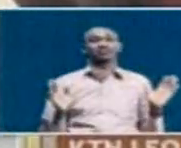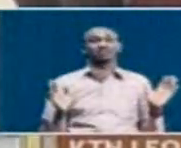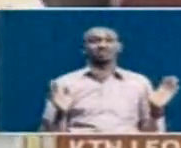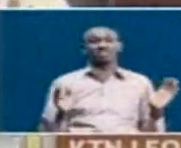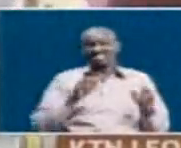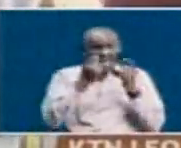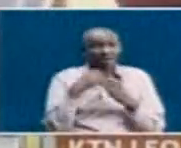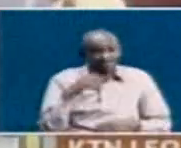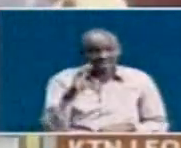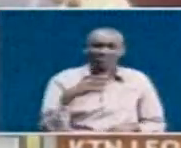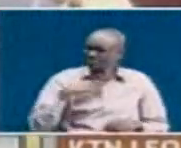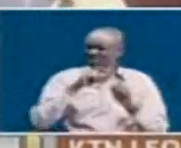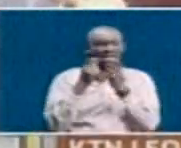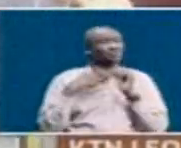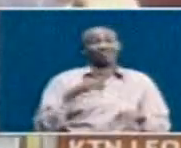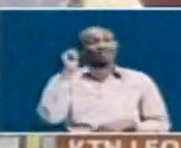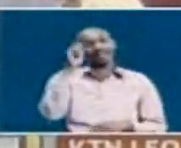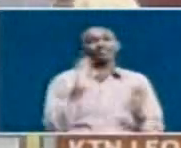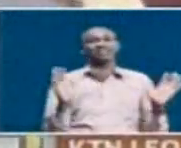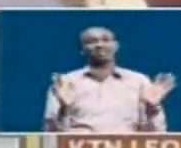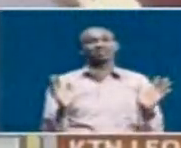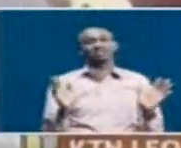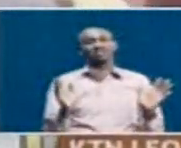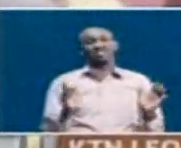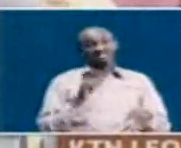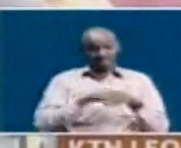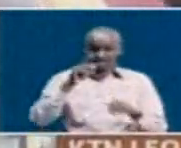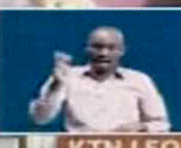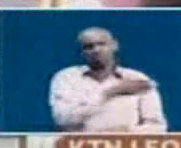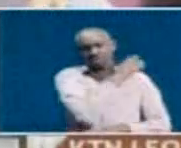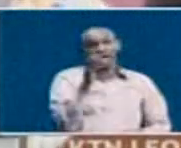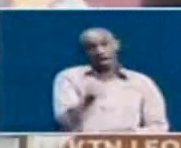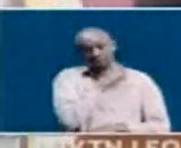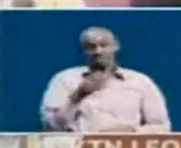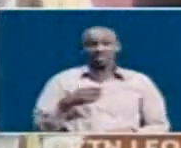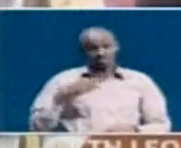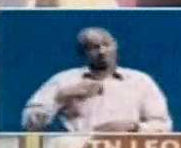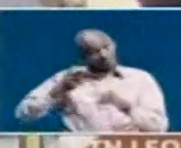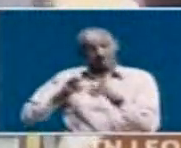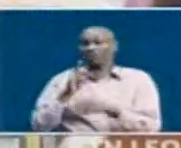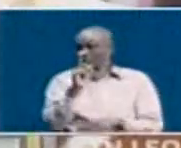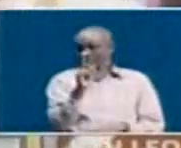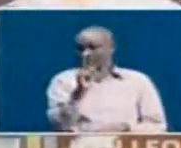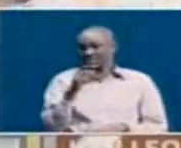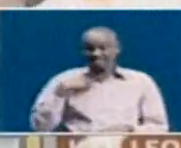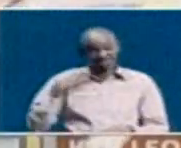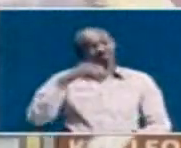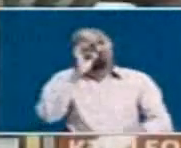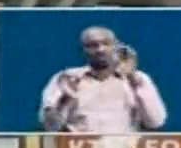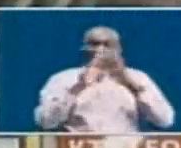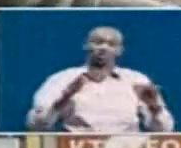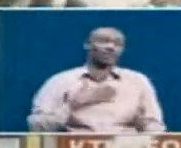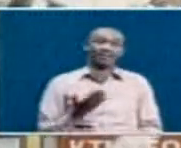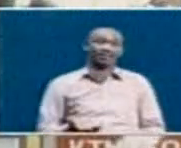Hakuna kabila yako, mimi naambia hakuna kabila, mimi ni Mkenya. Sasa alinimwambia toka nje, risasi zikupate. Sasa alichoma